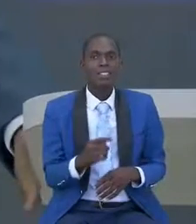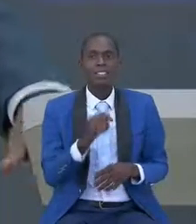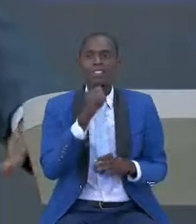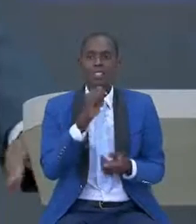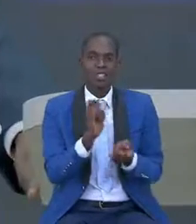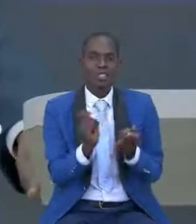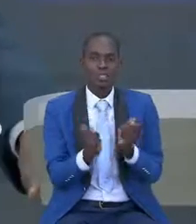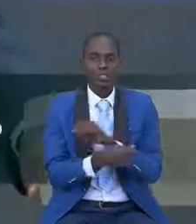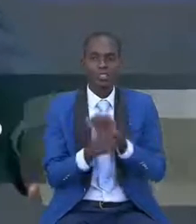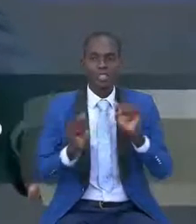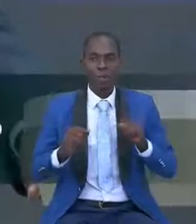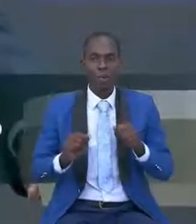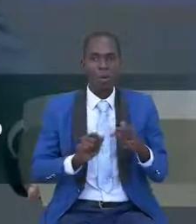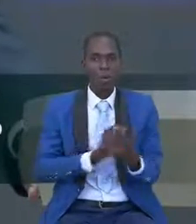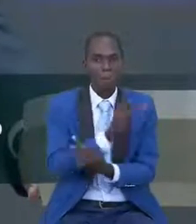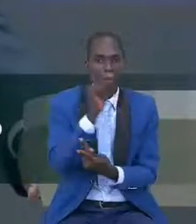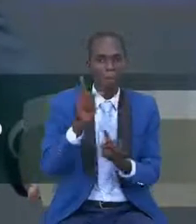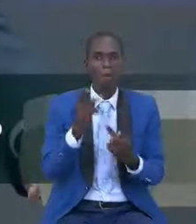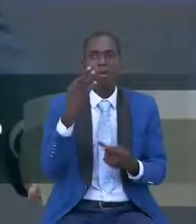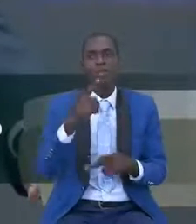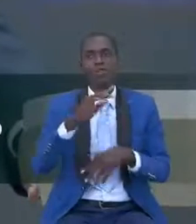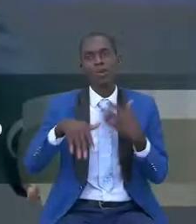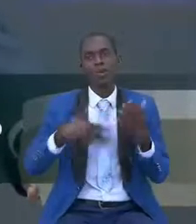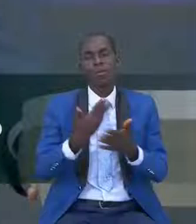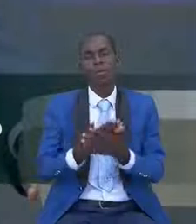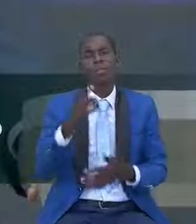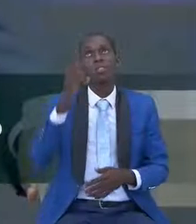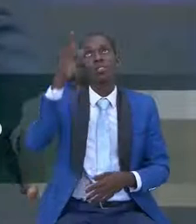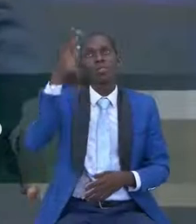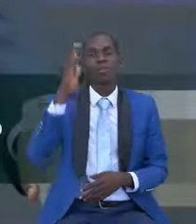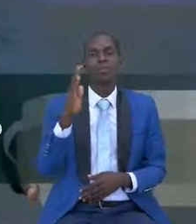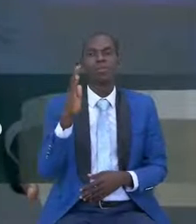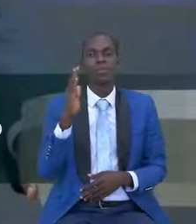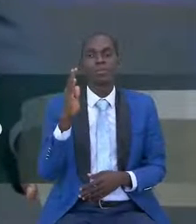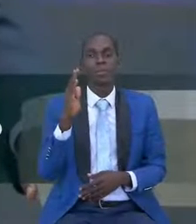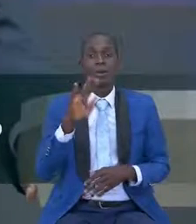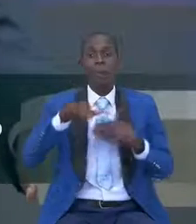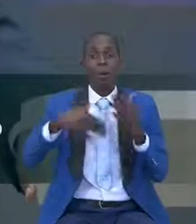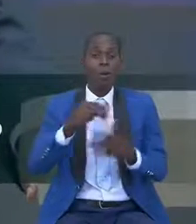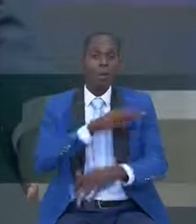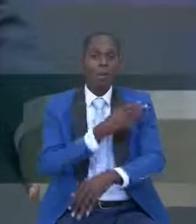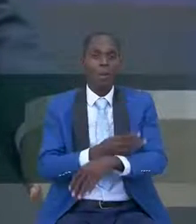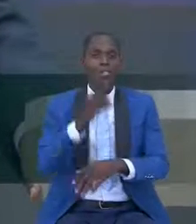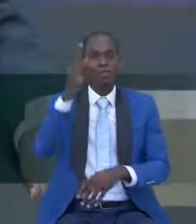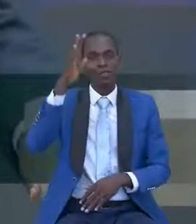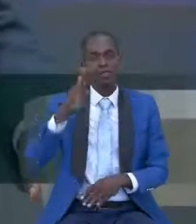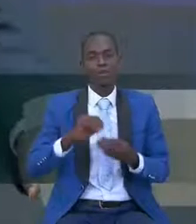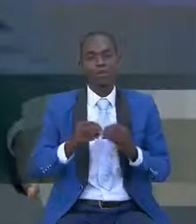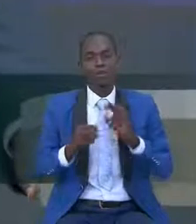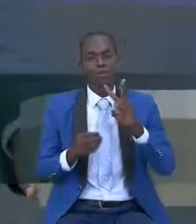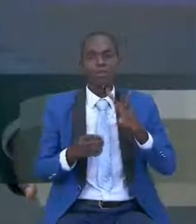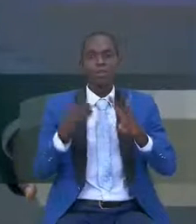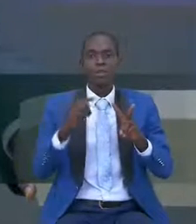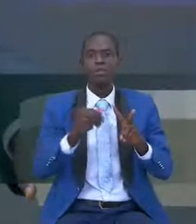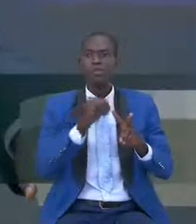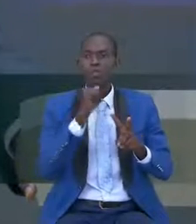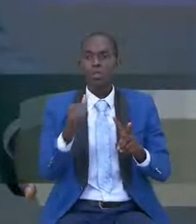la perfection immuable du Dieu Tout-Puissant. Deuxièmement, la